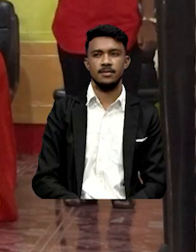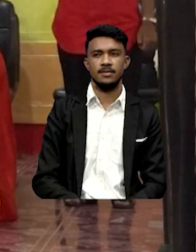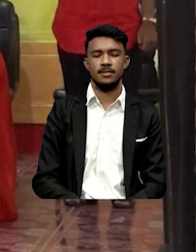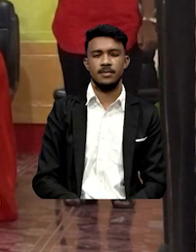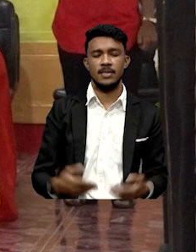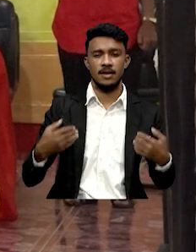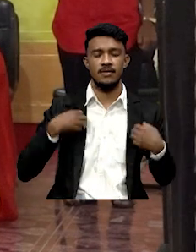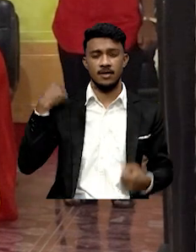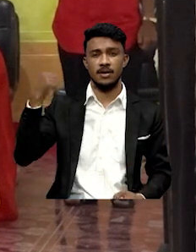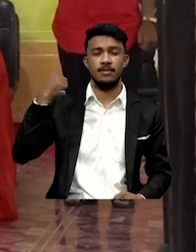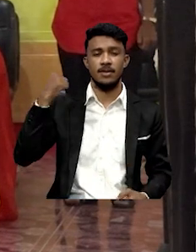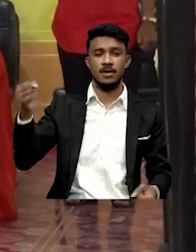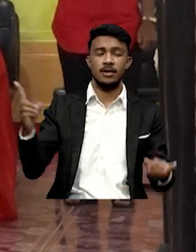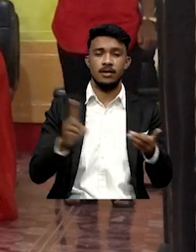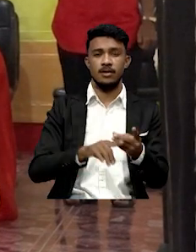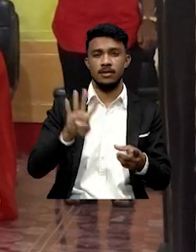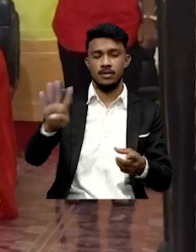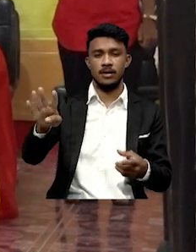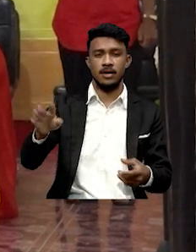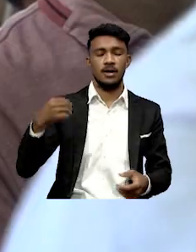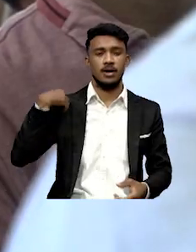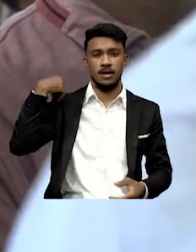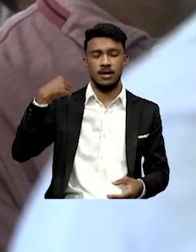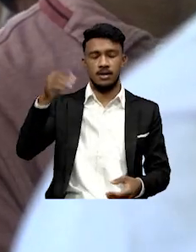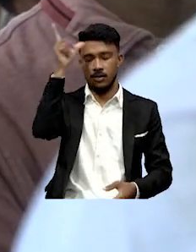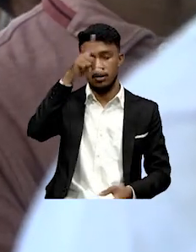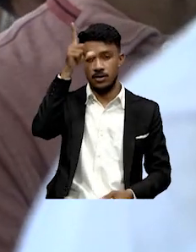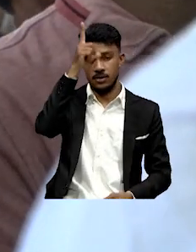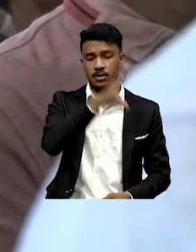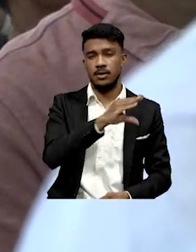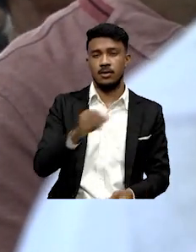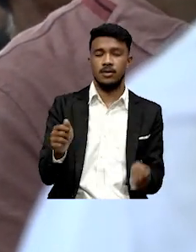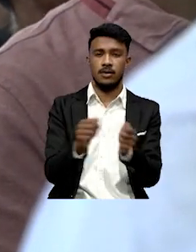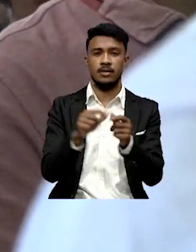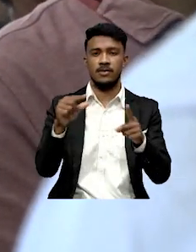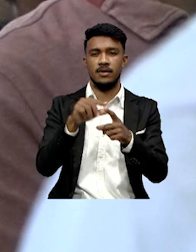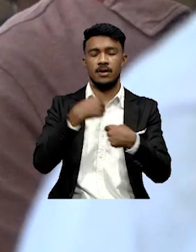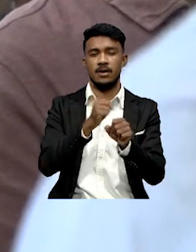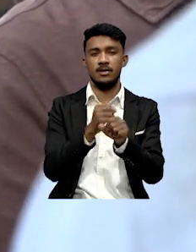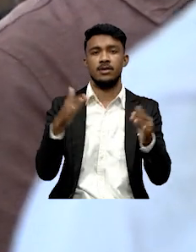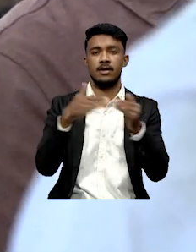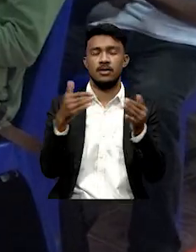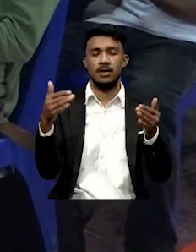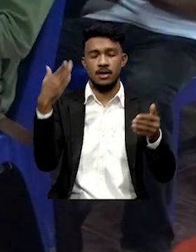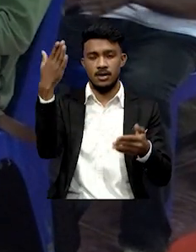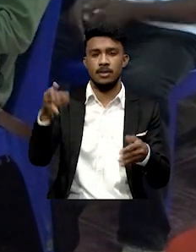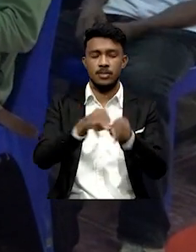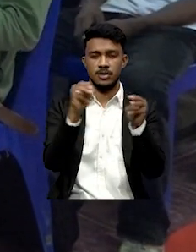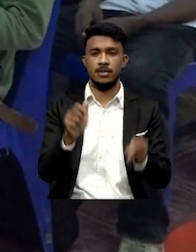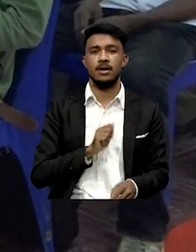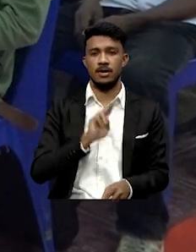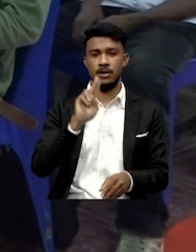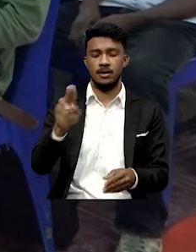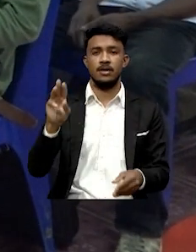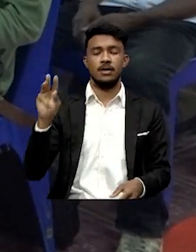Ia kampanye loron dahat kandidatu presidente Republika Francisco Guterres Lualo hotipu halu dialogu ia munisipi aileu tersane